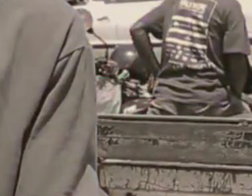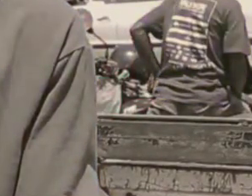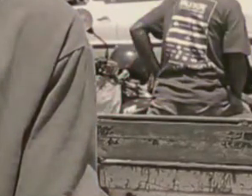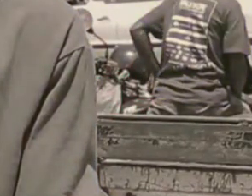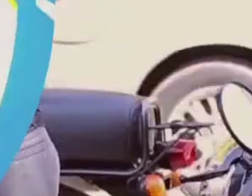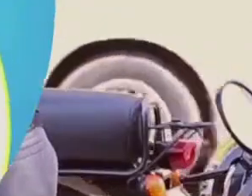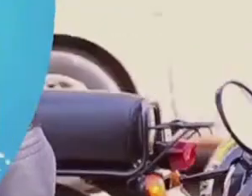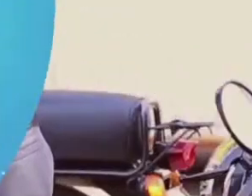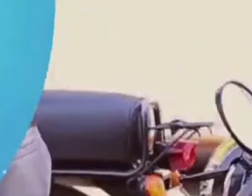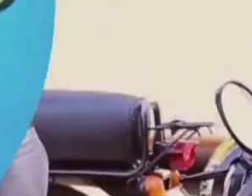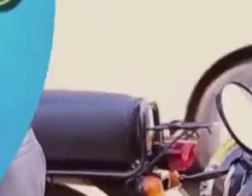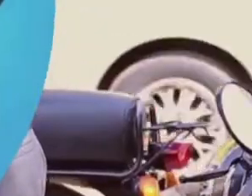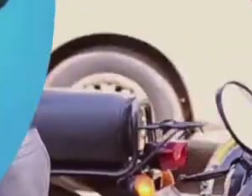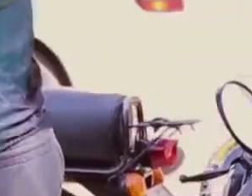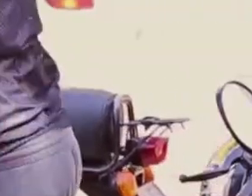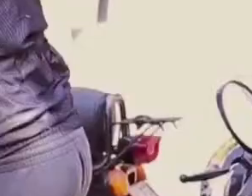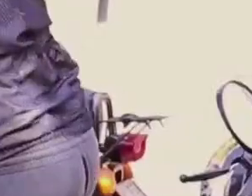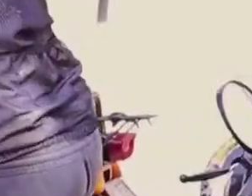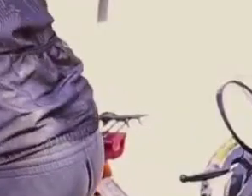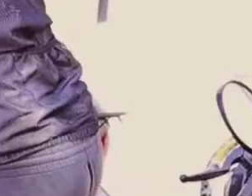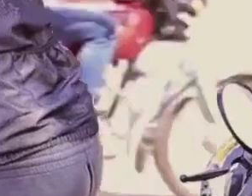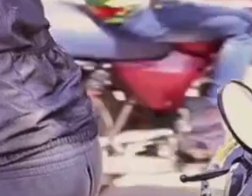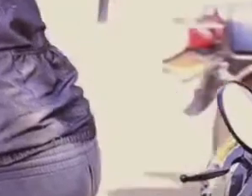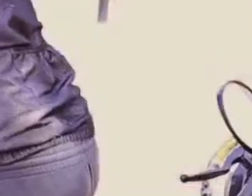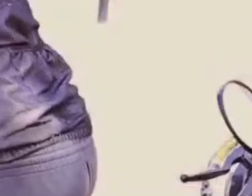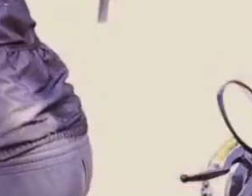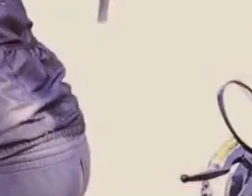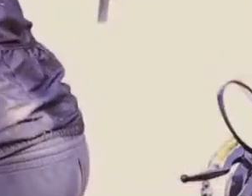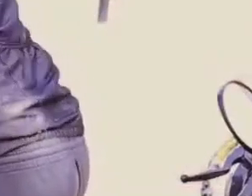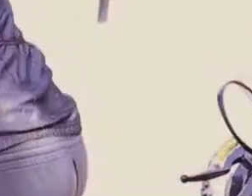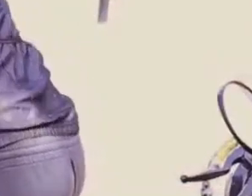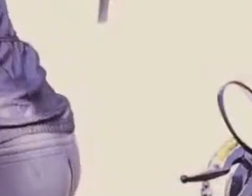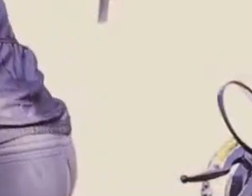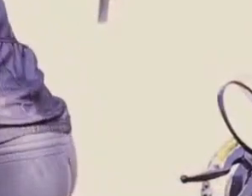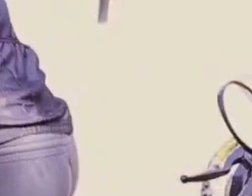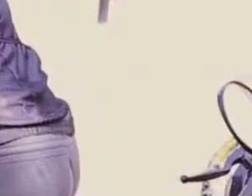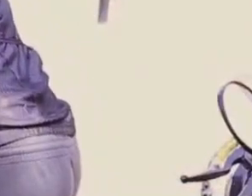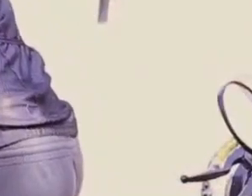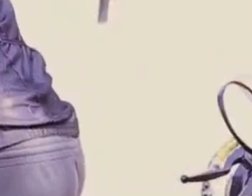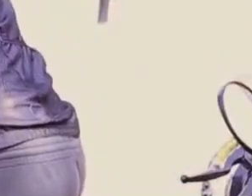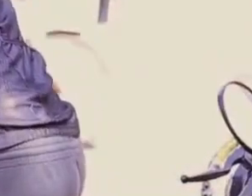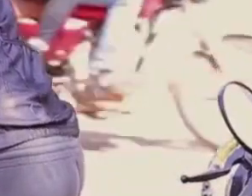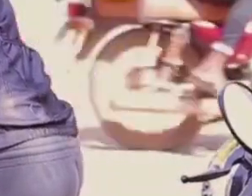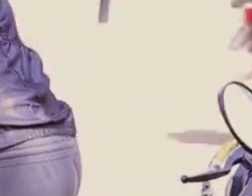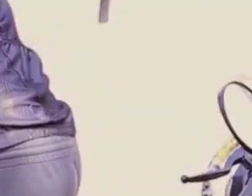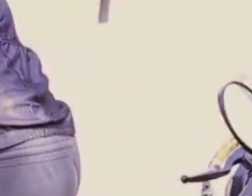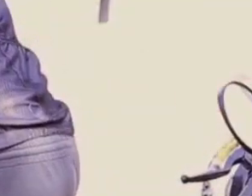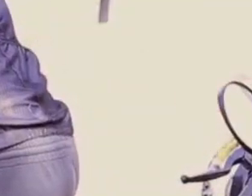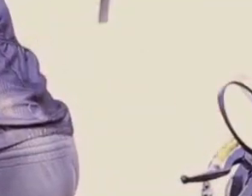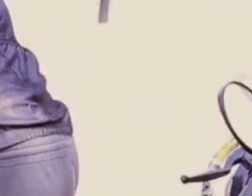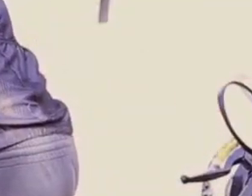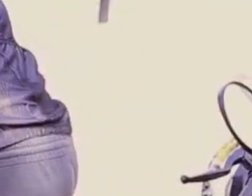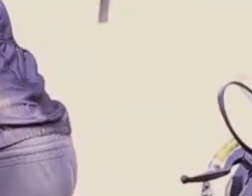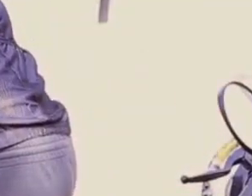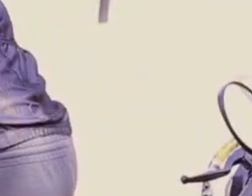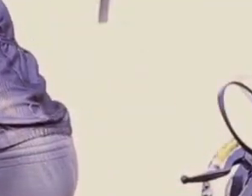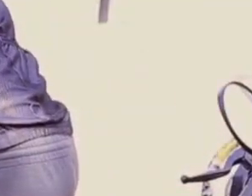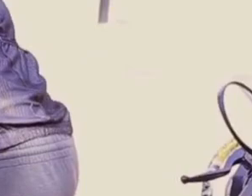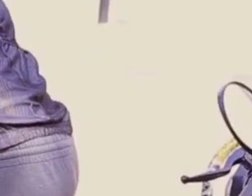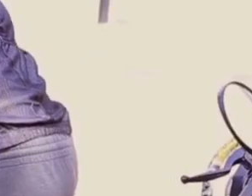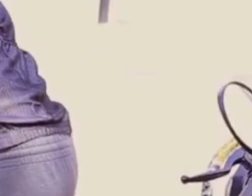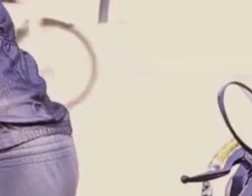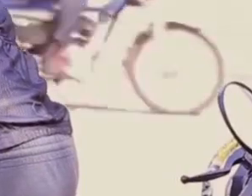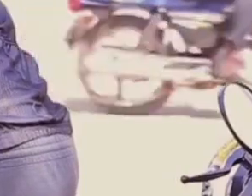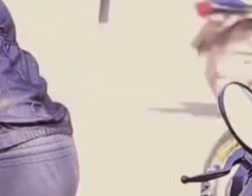that. Tini ojimanyi? Tini ojimanyi. Tini ya inamu gasoji? Kini omugaso gwayo eyamba okusasula